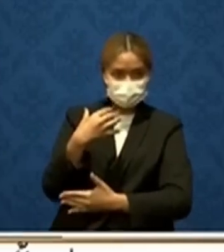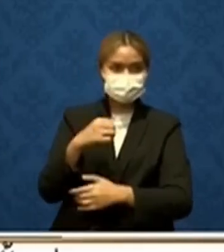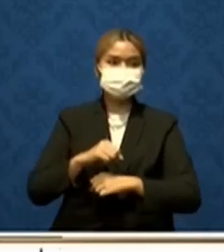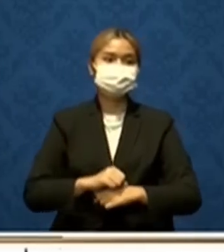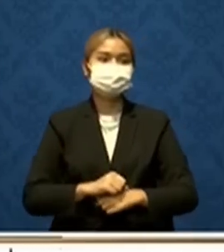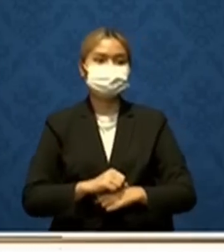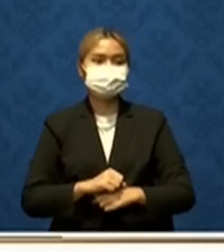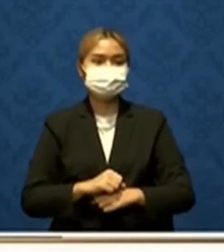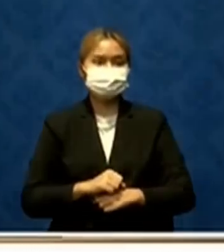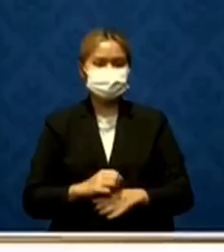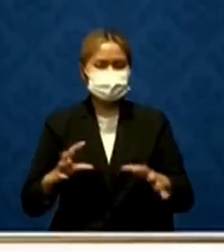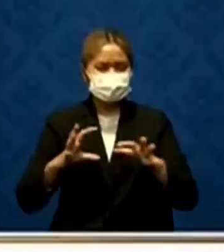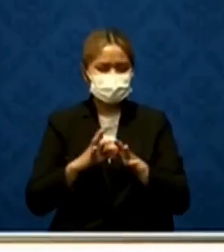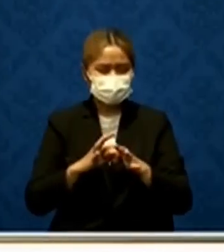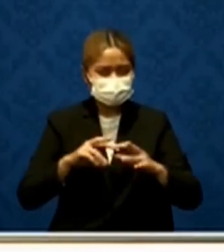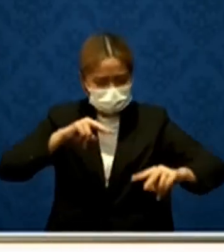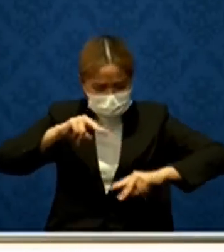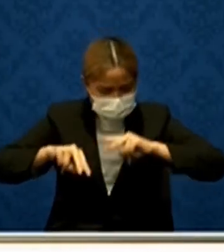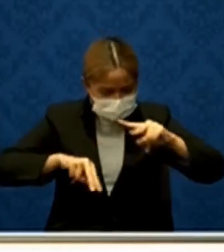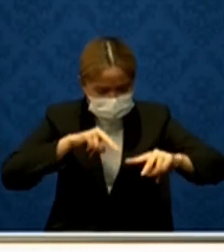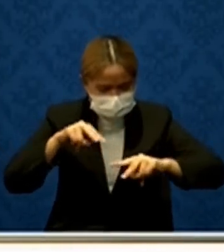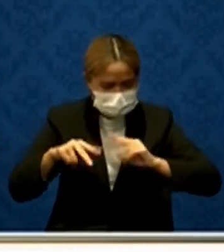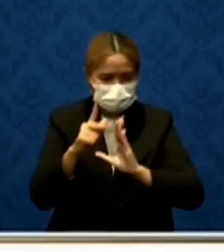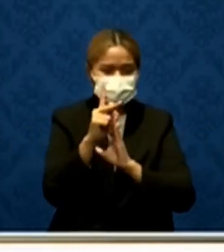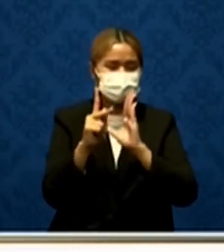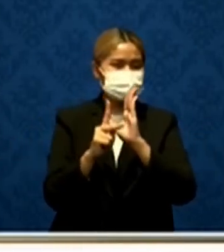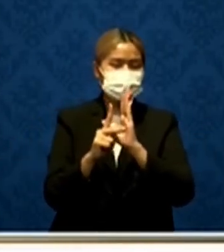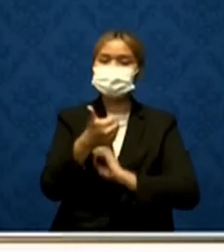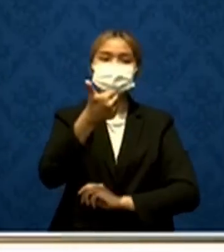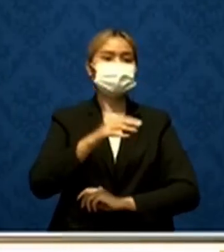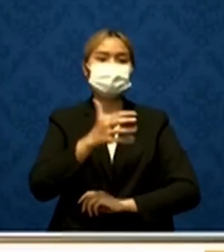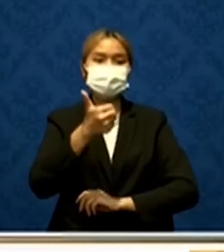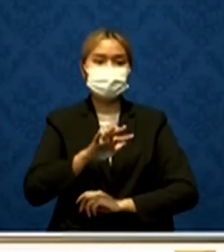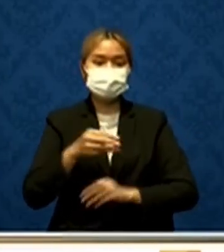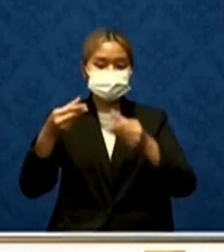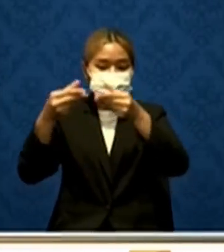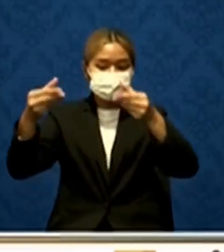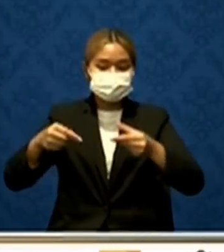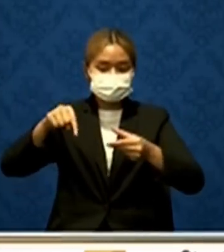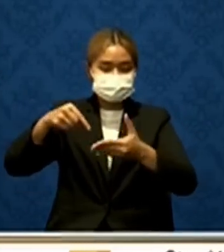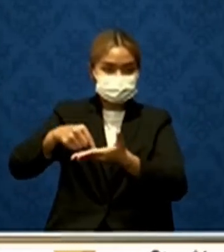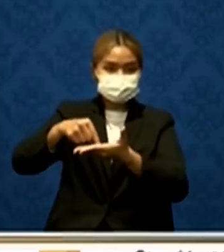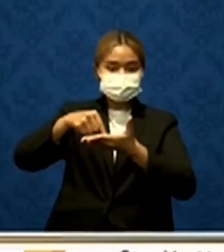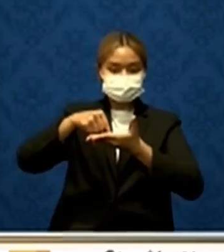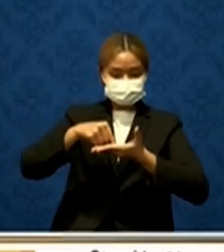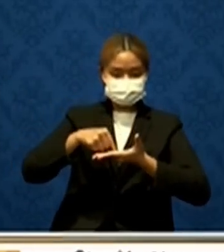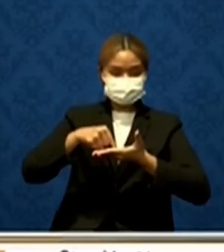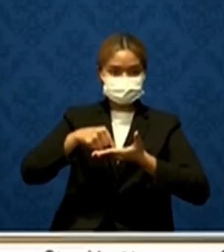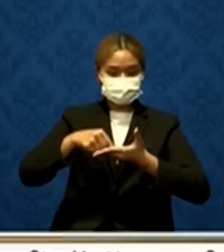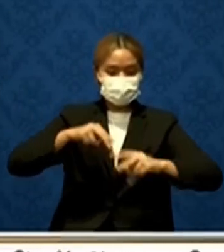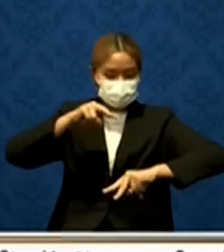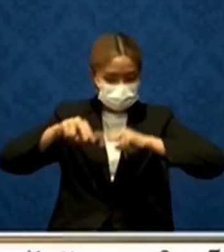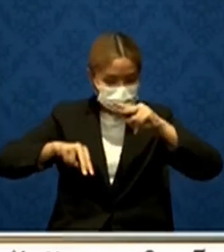สำนวนการสอบสวนซึ่งเราไปก้าวล่วงไม่ได้เขาขอเอกสารอะไรมาขอข้อมูลอะไรมาผอ.ธกส.